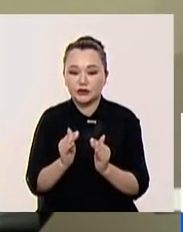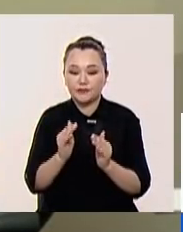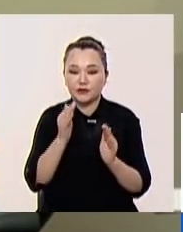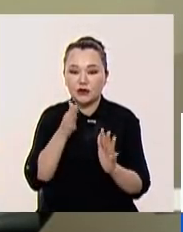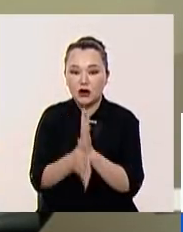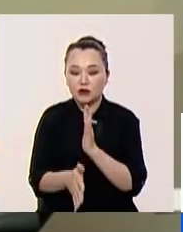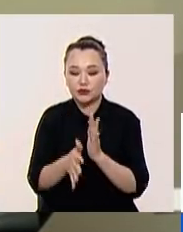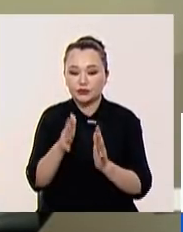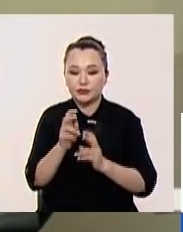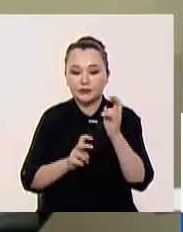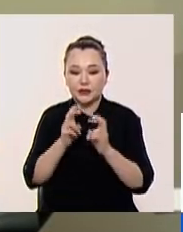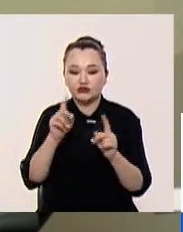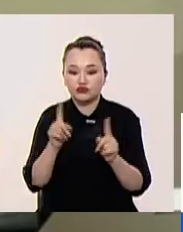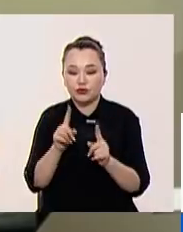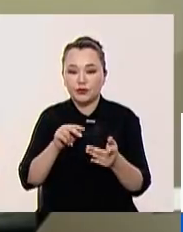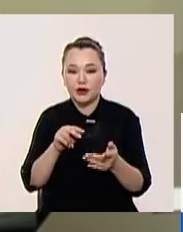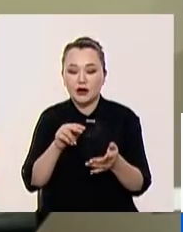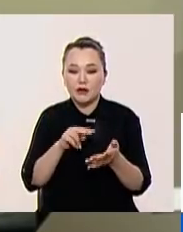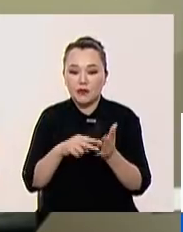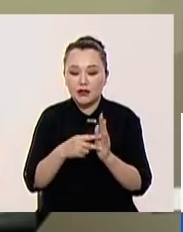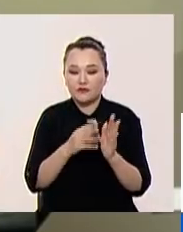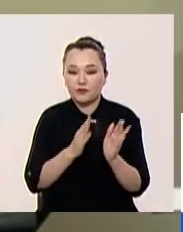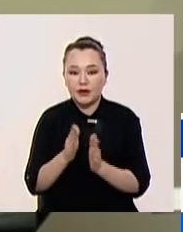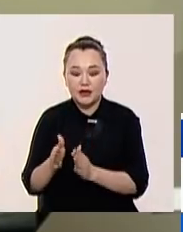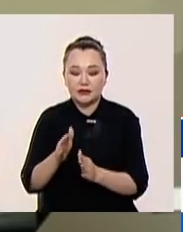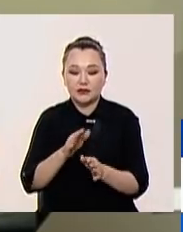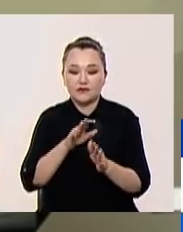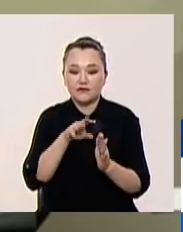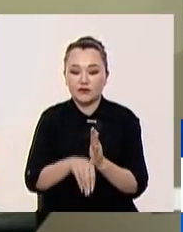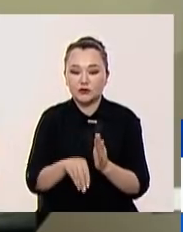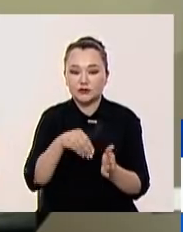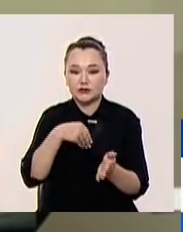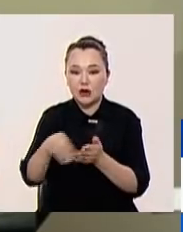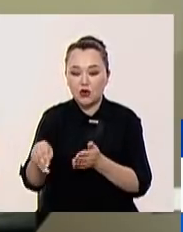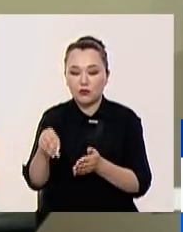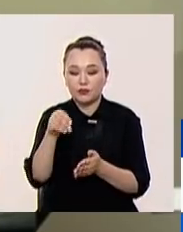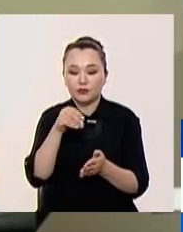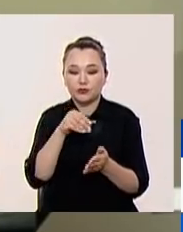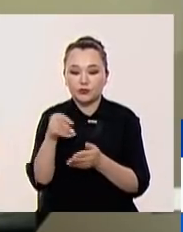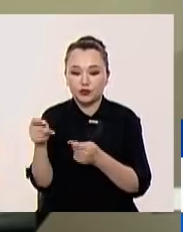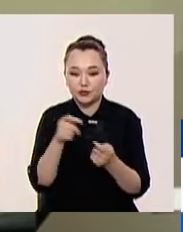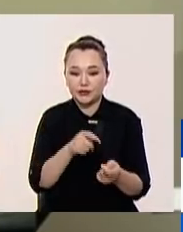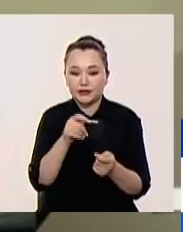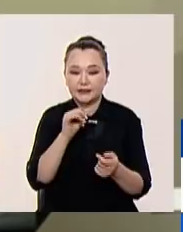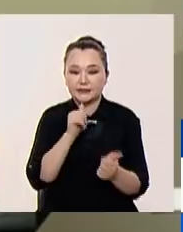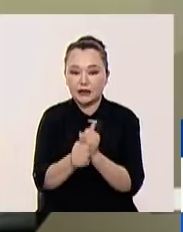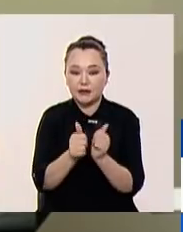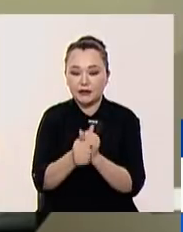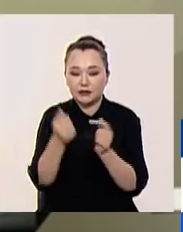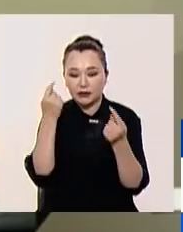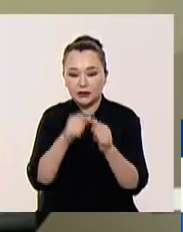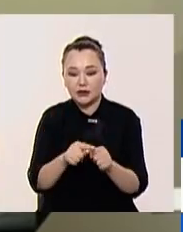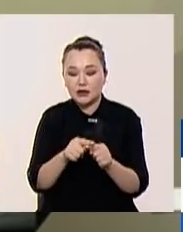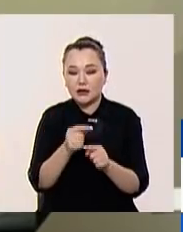расходы предприятия, чтобы оно в плановом порядке велось, соответственно, закуп, приобретение и замена оборудования. Во-вторых,